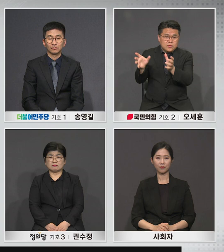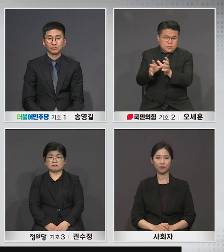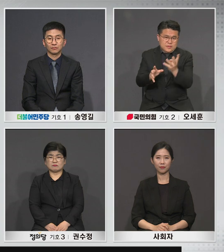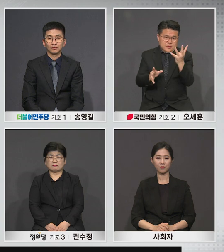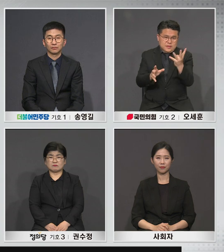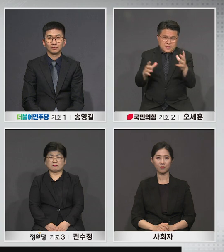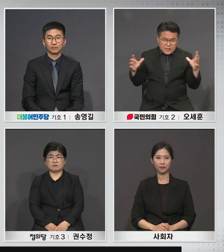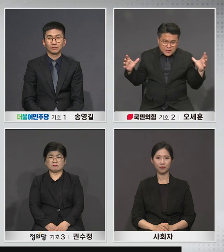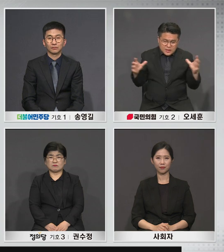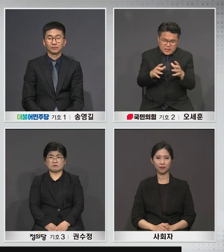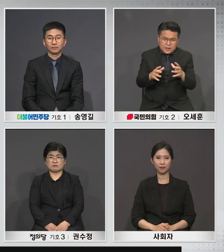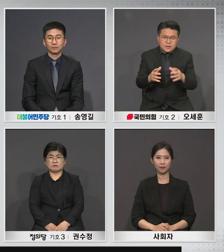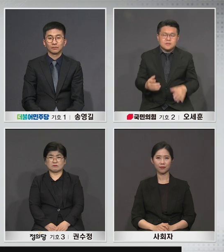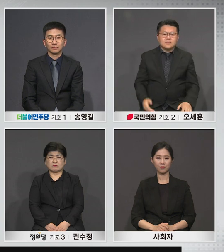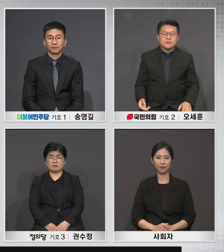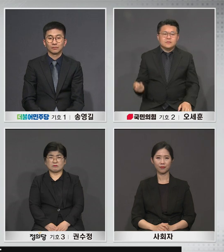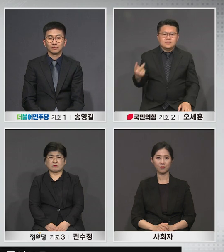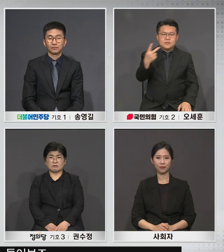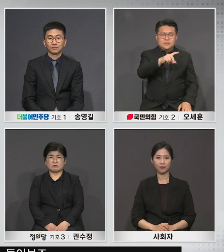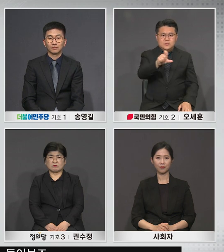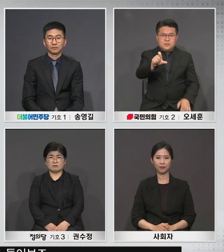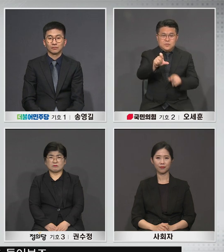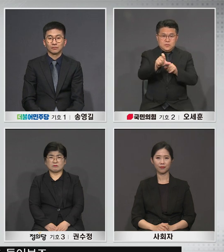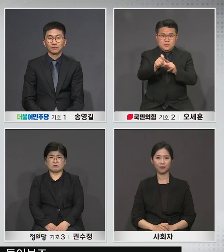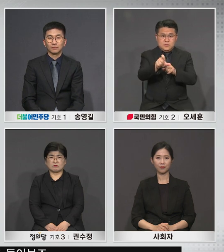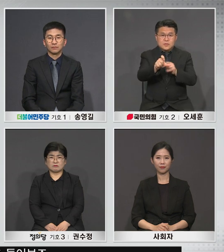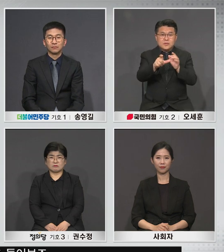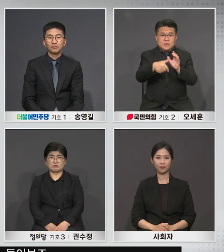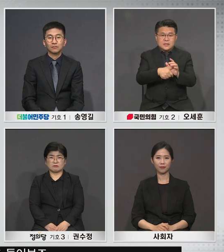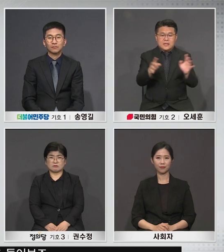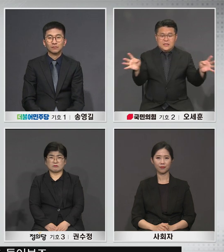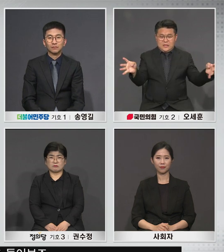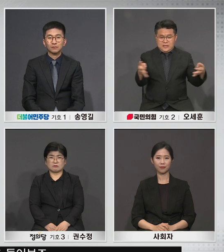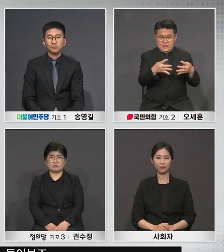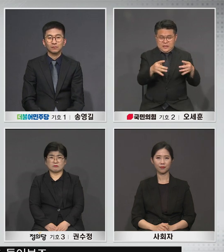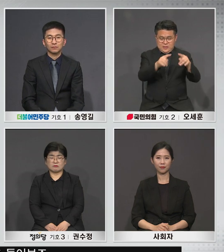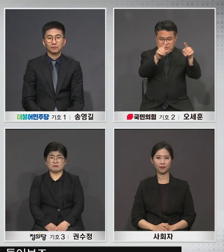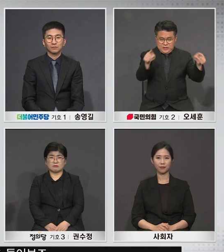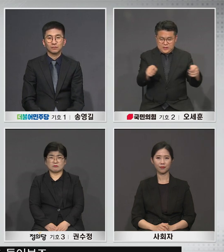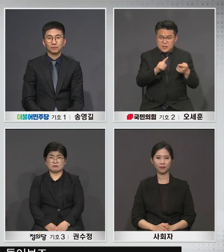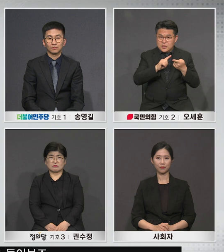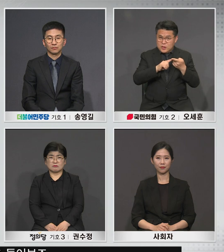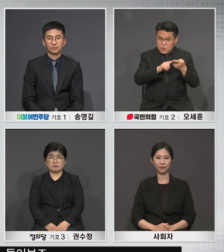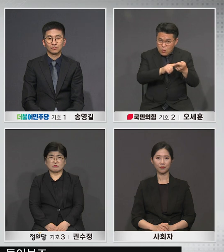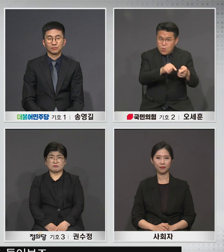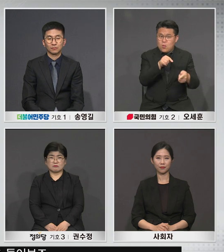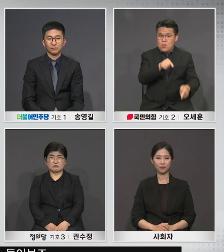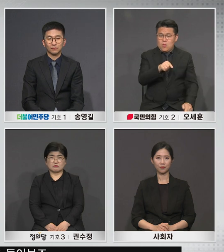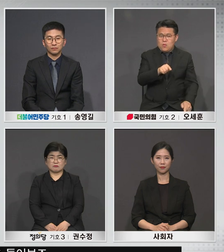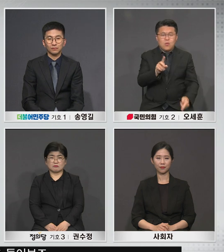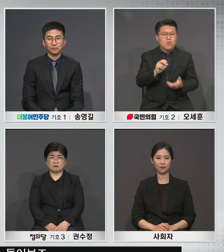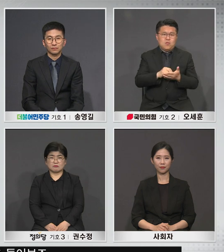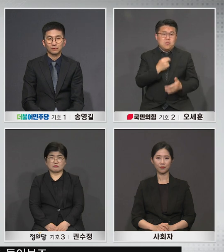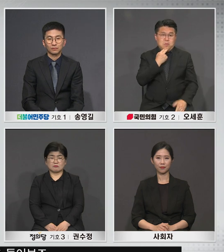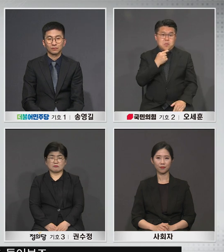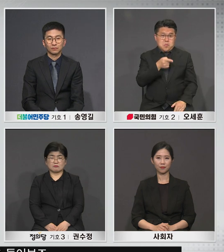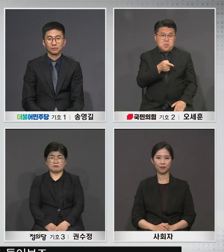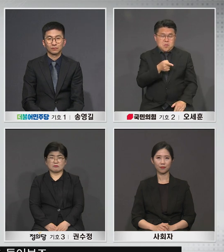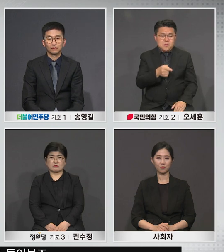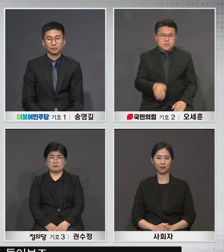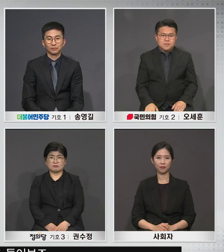2015년에 했던 합의만 그대로 지켜지면 됩니다. 아무 복잡할 문제가 없습니다.